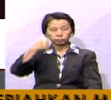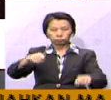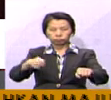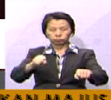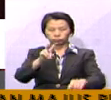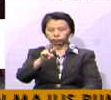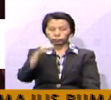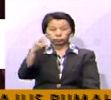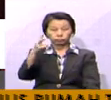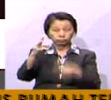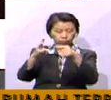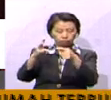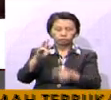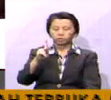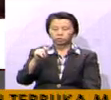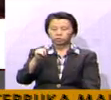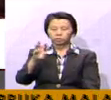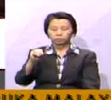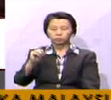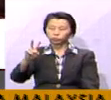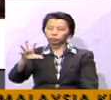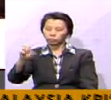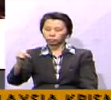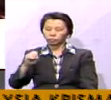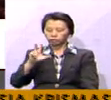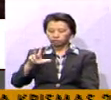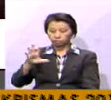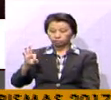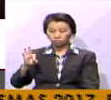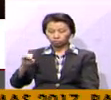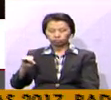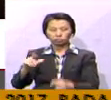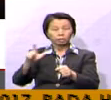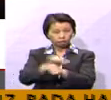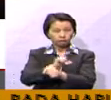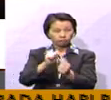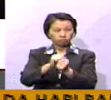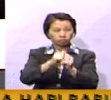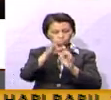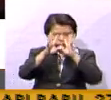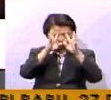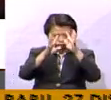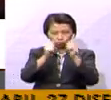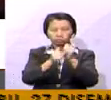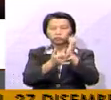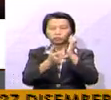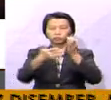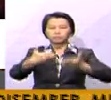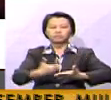tahun 2017 itu, KTM Duke 250 dan Duke 390 dilengkapi ciri reka bentuk dan teknologi